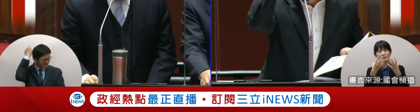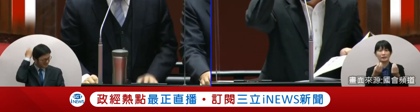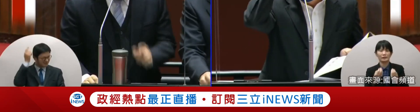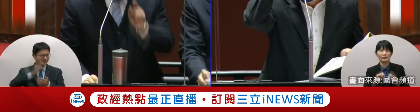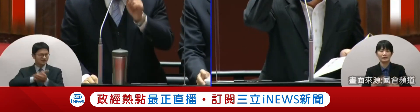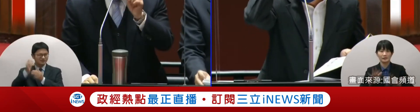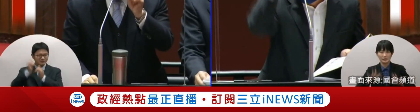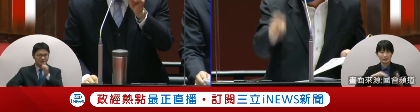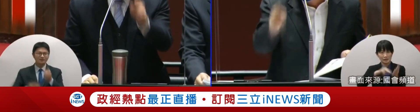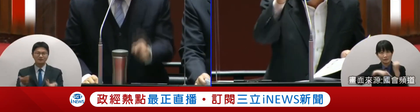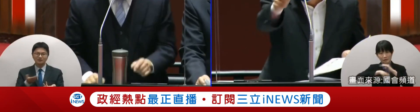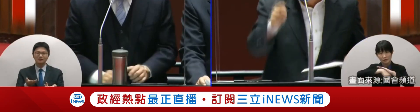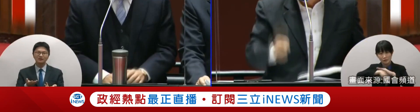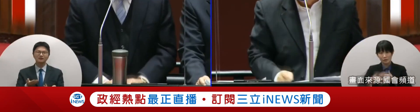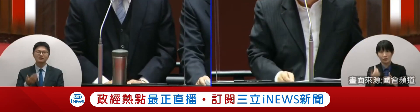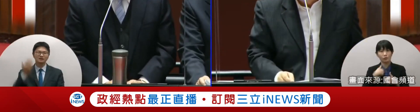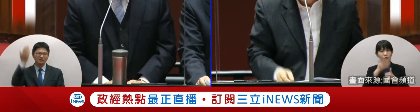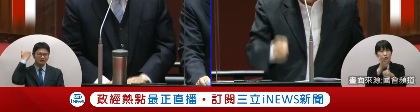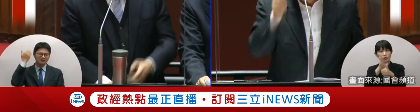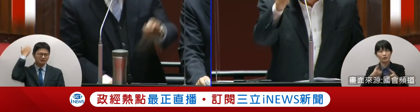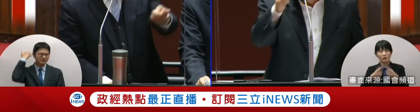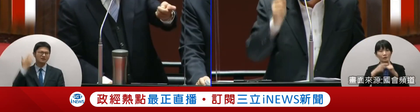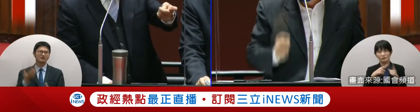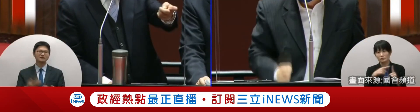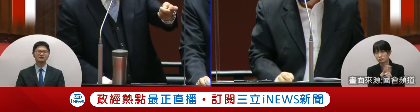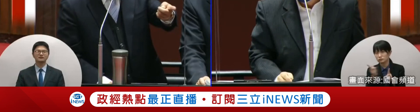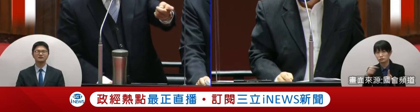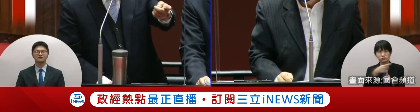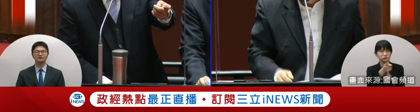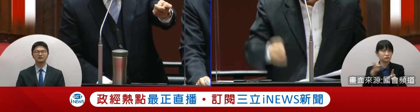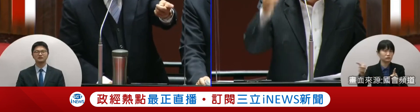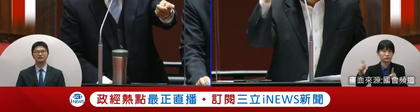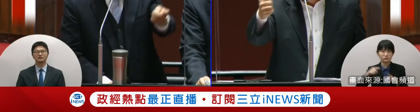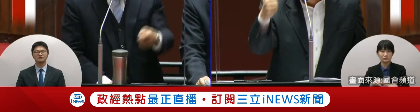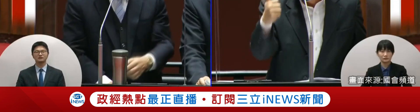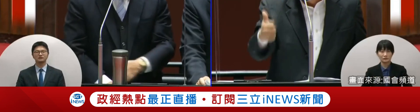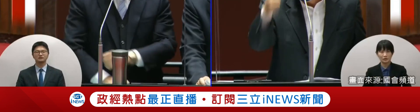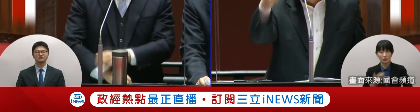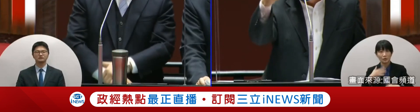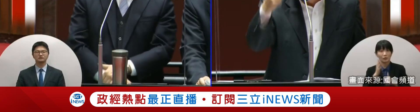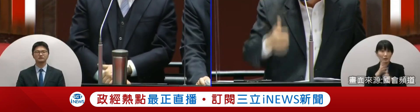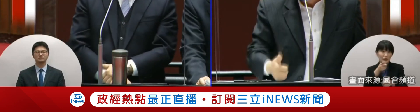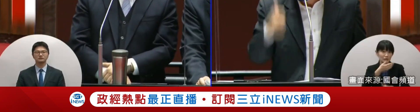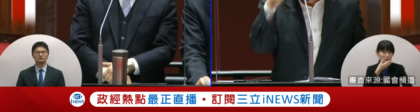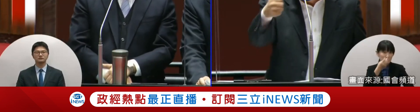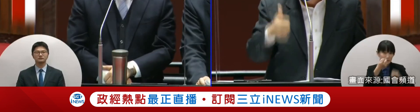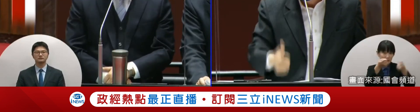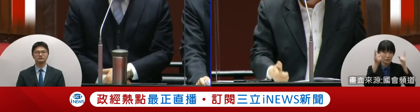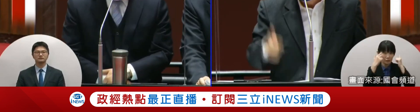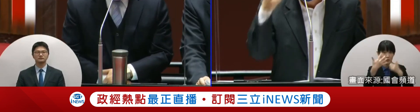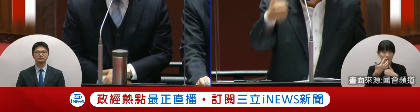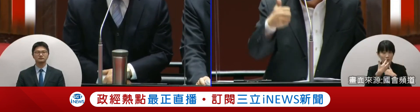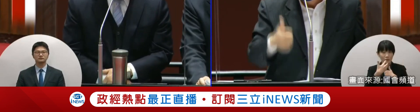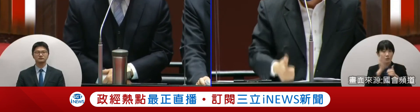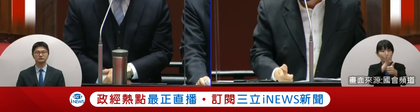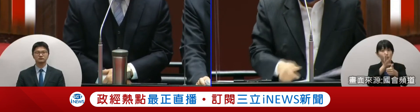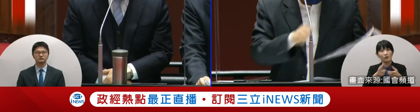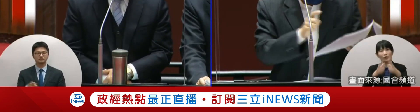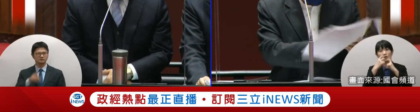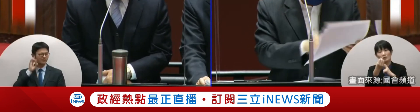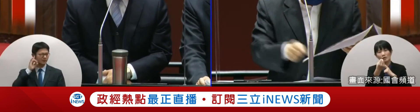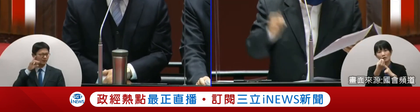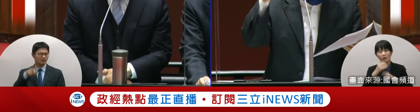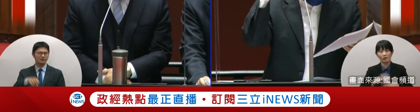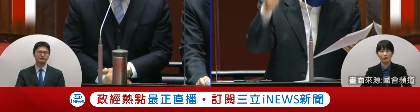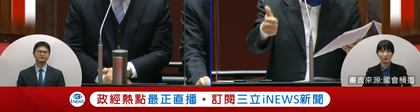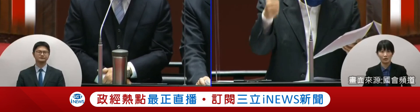天在立法院总咨询问你的问题，你一直在砍拖这家。我问你一个清华大学问题，你回答不出来，在这边鬼打墙。我